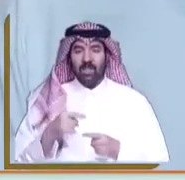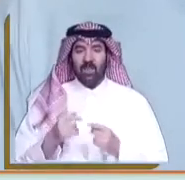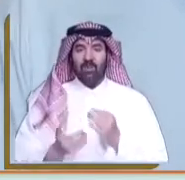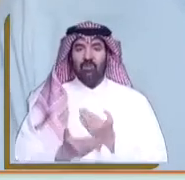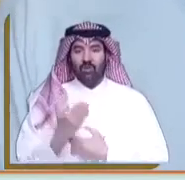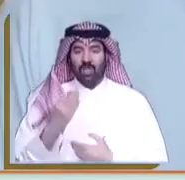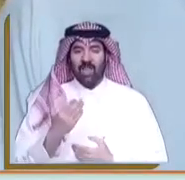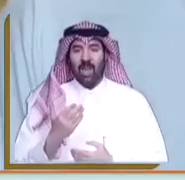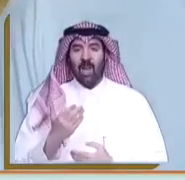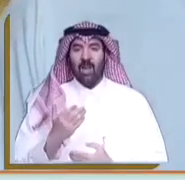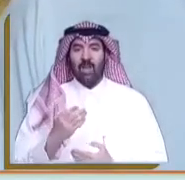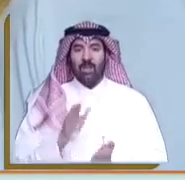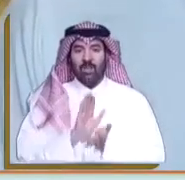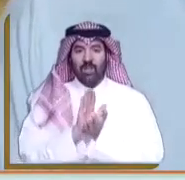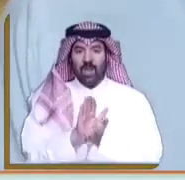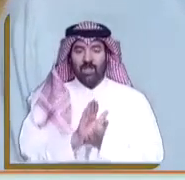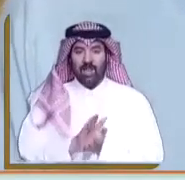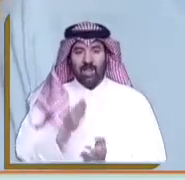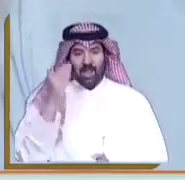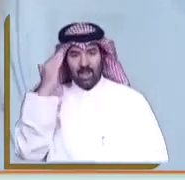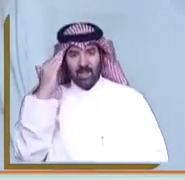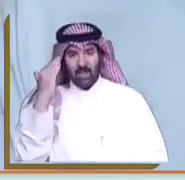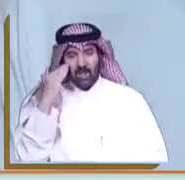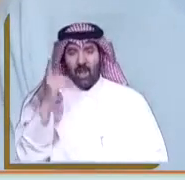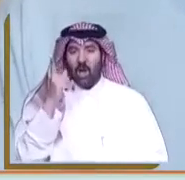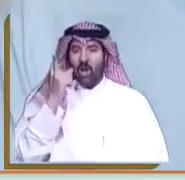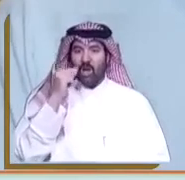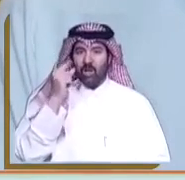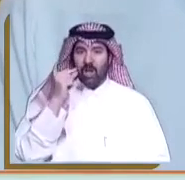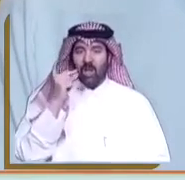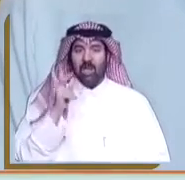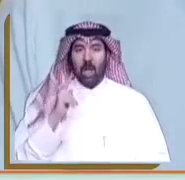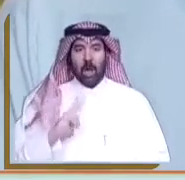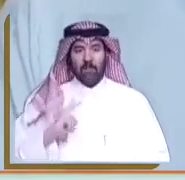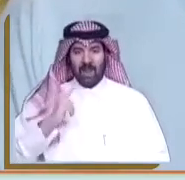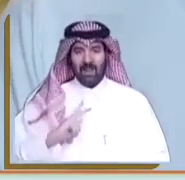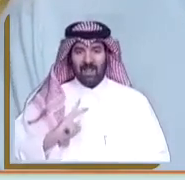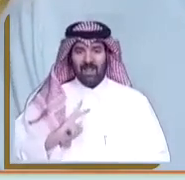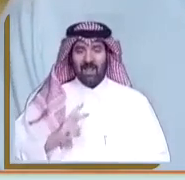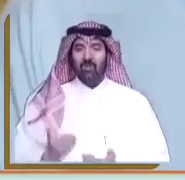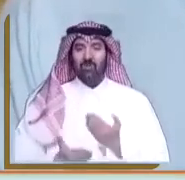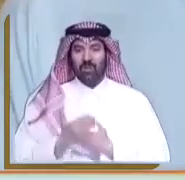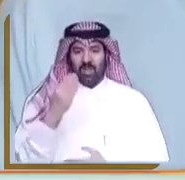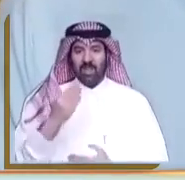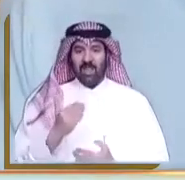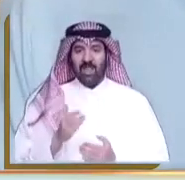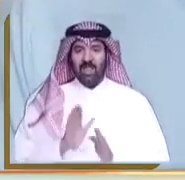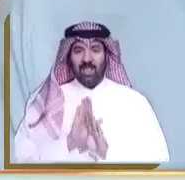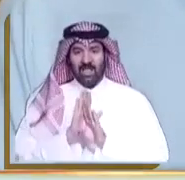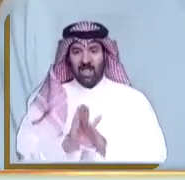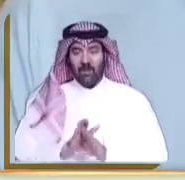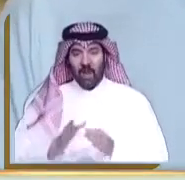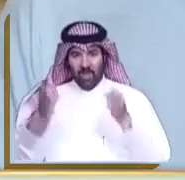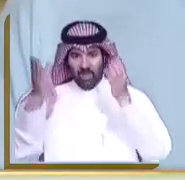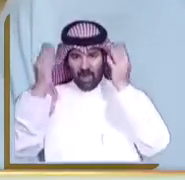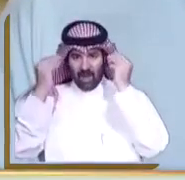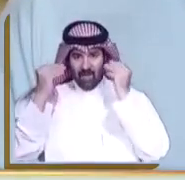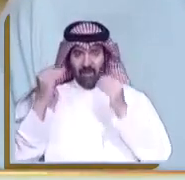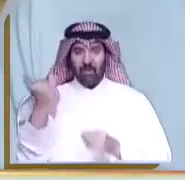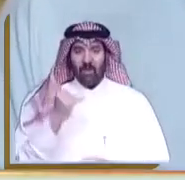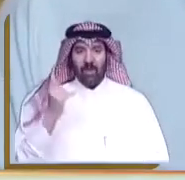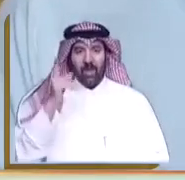جائزة سيدات ورجال أعمال لتكريم المساهمات الثقافية. نعم،